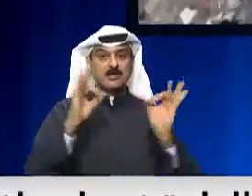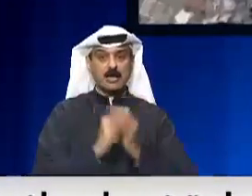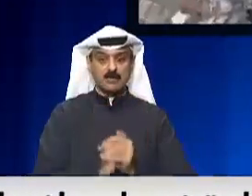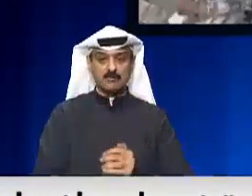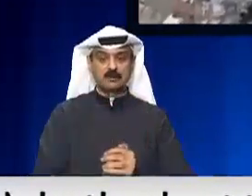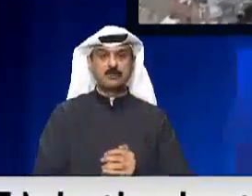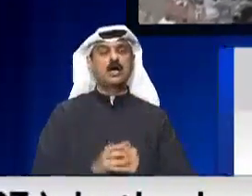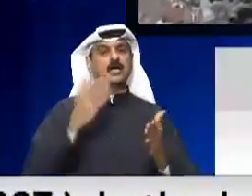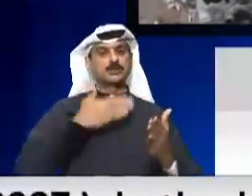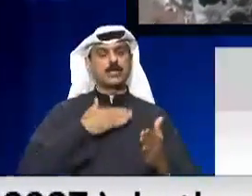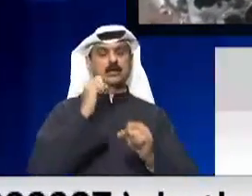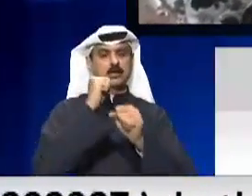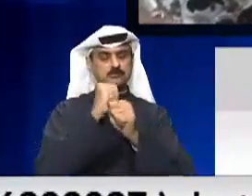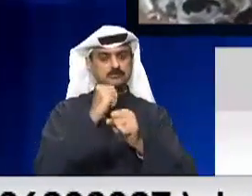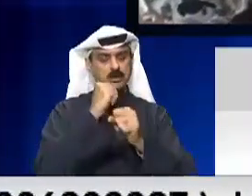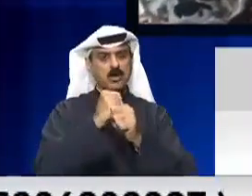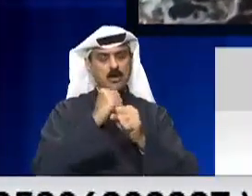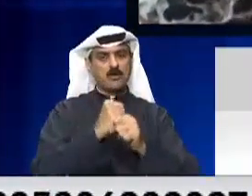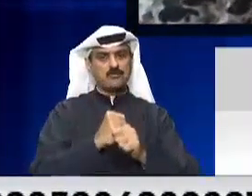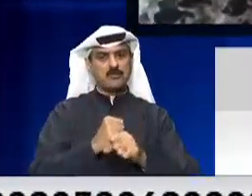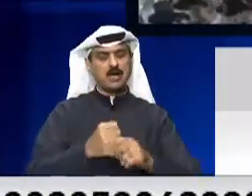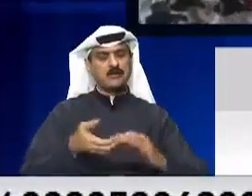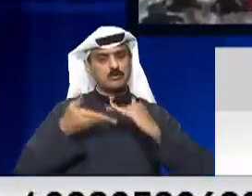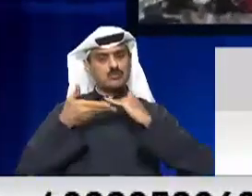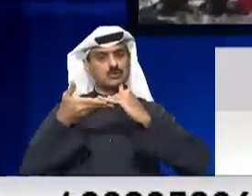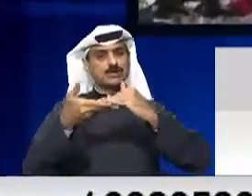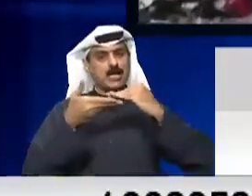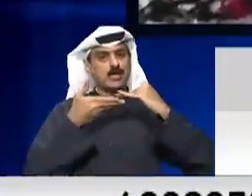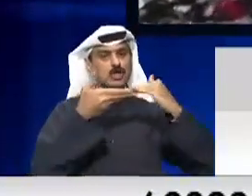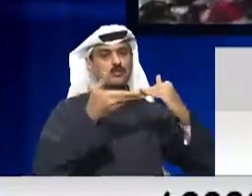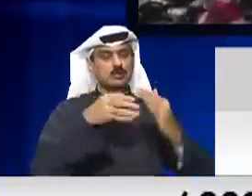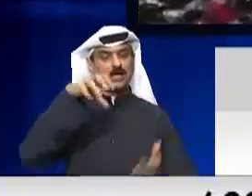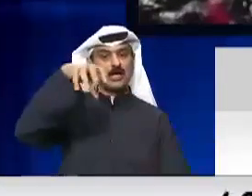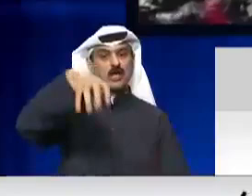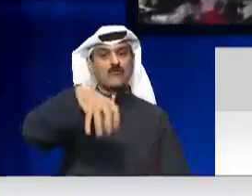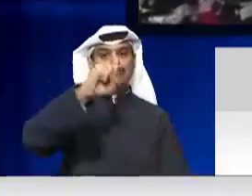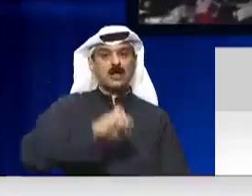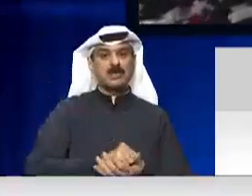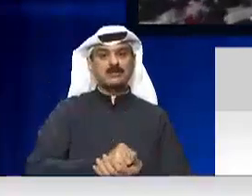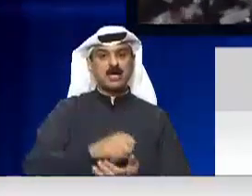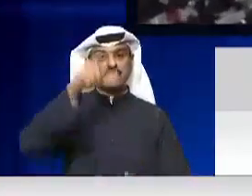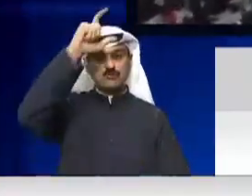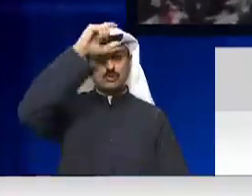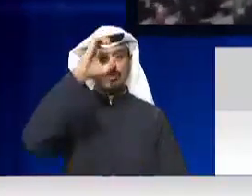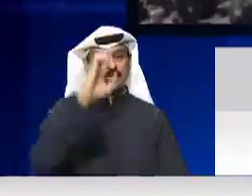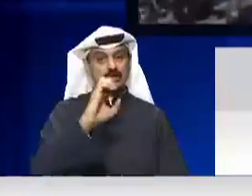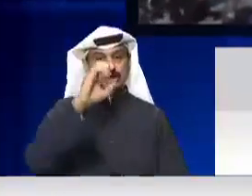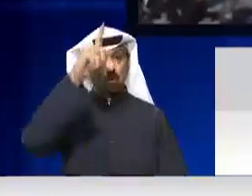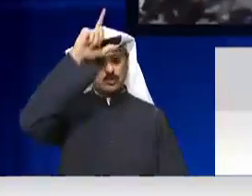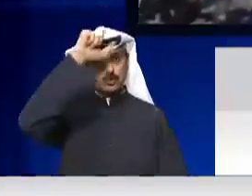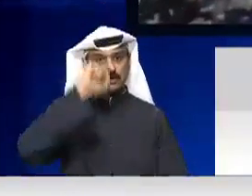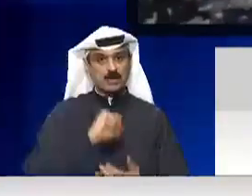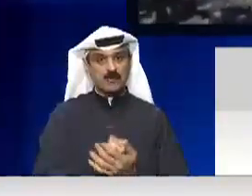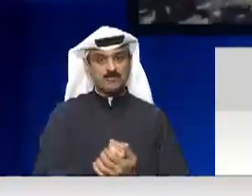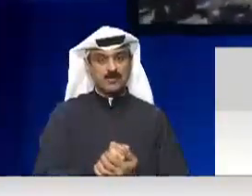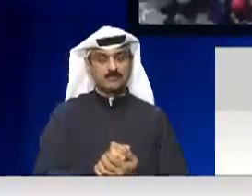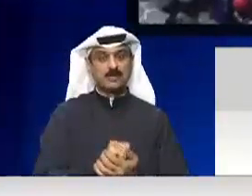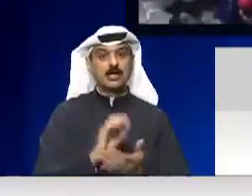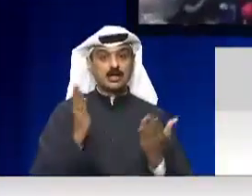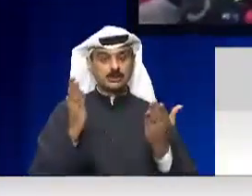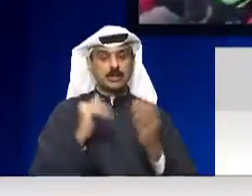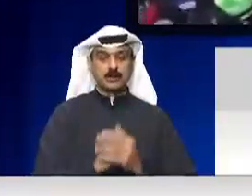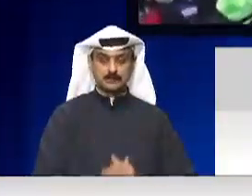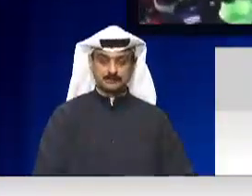للقيام بعمليات الإقاثة في المناطق المنكوبة في جنوب جمهورية تركيا